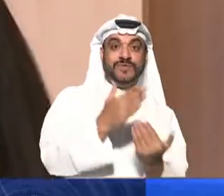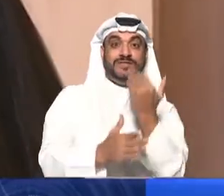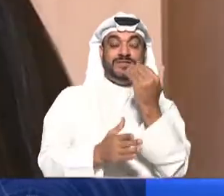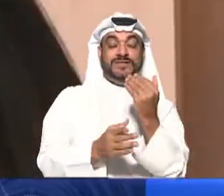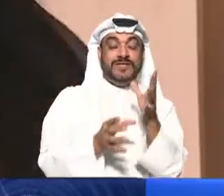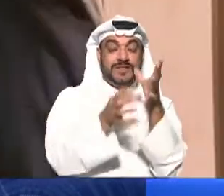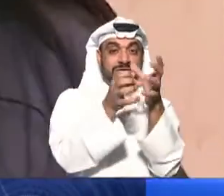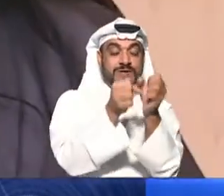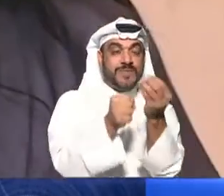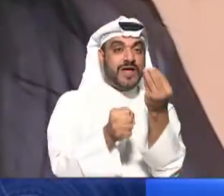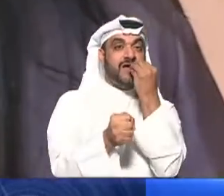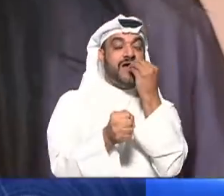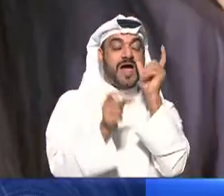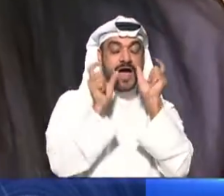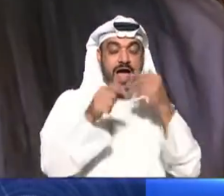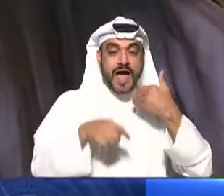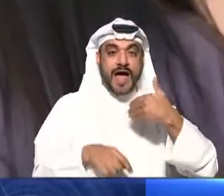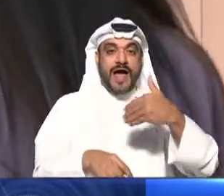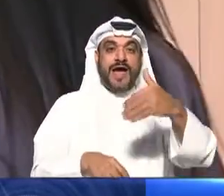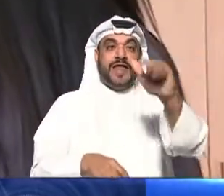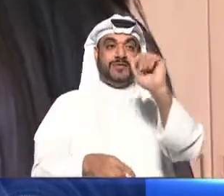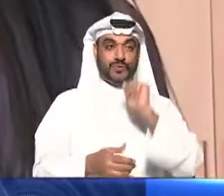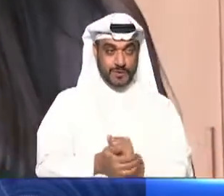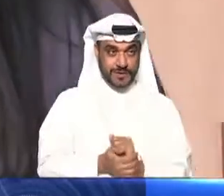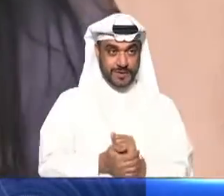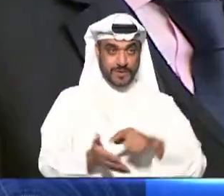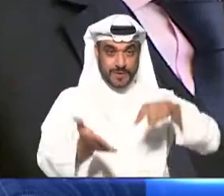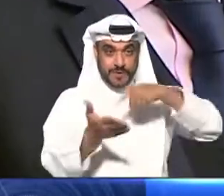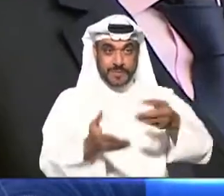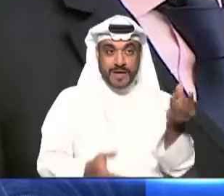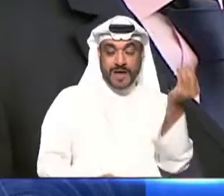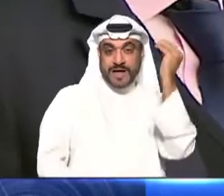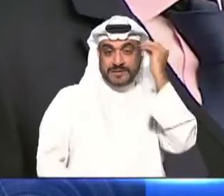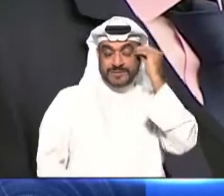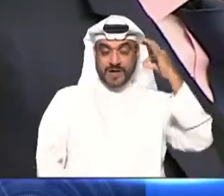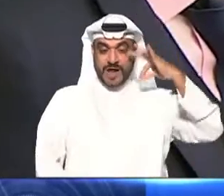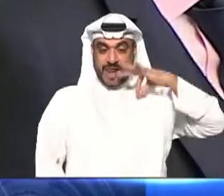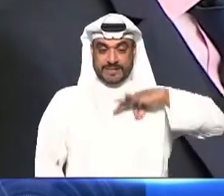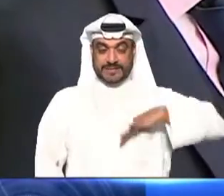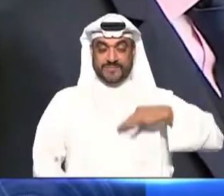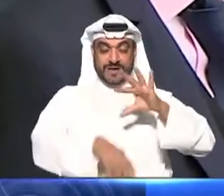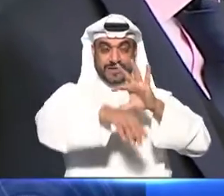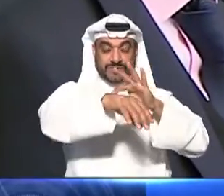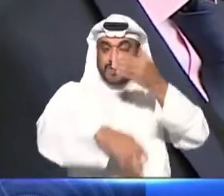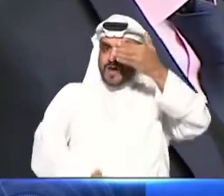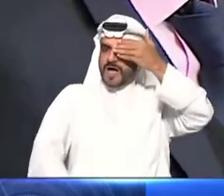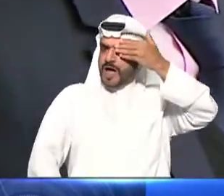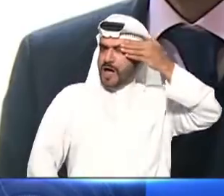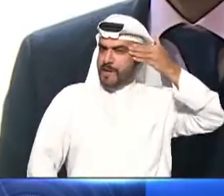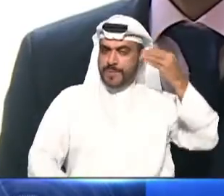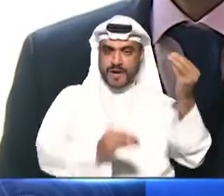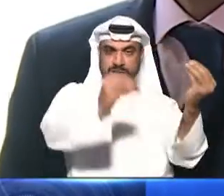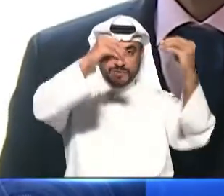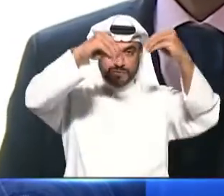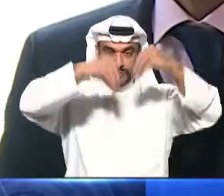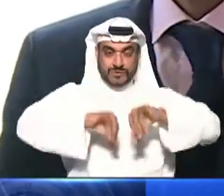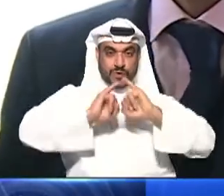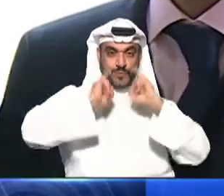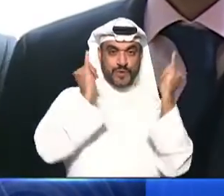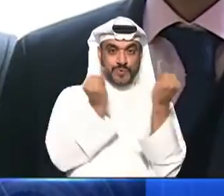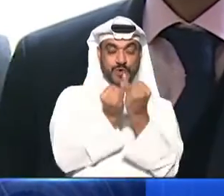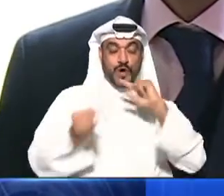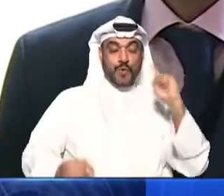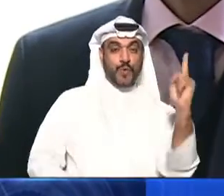للأمن الغذائي. سيتم الاستفادة والاستعانة بخبرات أممية